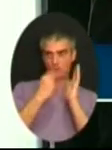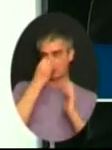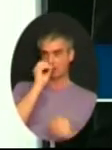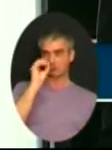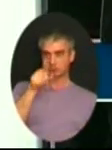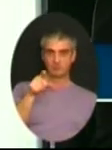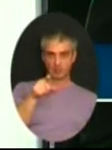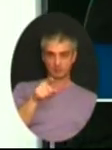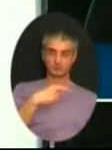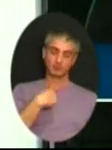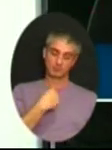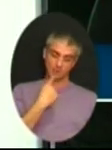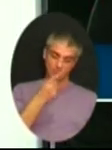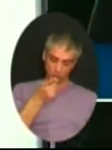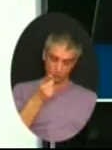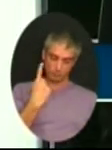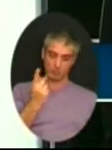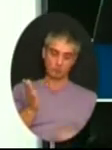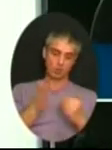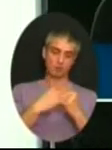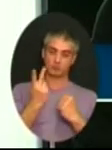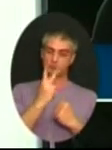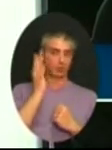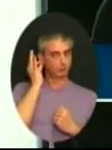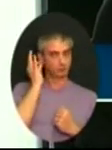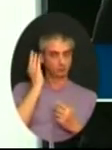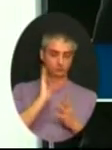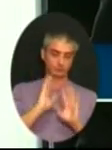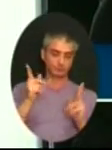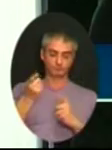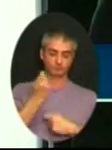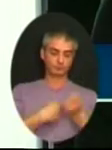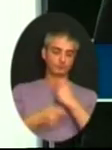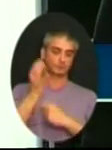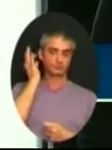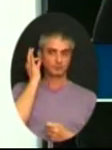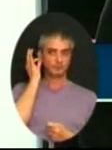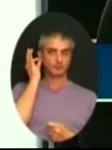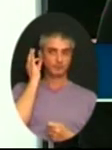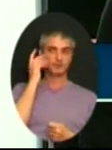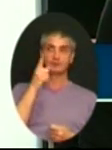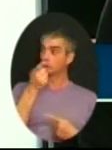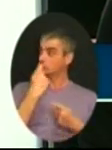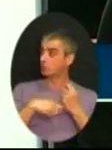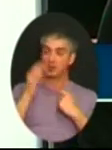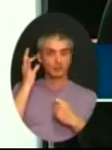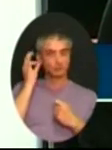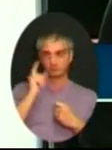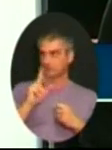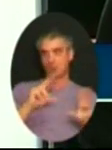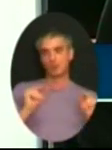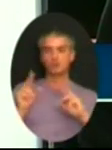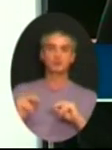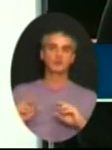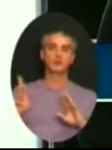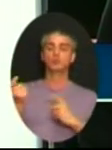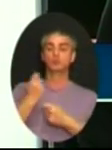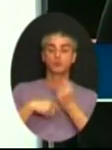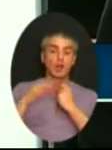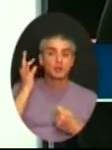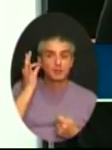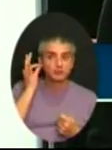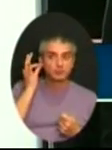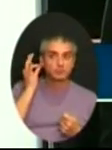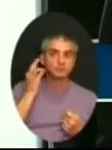החוצפן הזה. אז אמרתי לו שהוא ביגמיסט, ושיפסיק, הוא סוחר בנשים. סוחר בנשים וביגמיסט זה לא בדיוק אותו דבר. הוא סוחר